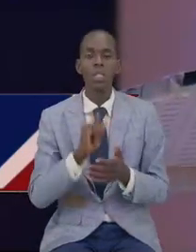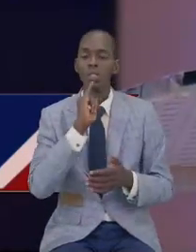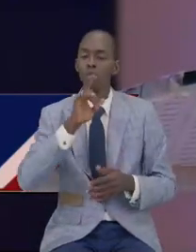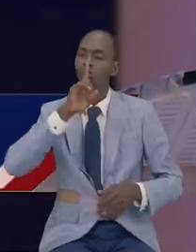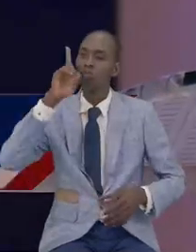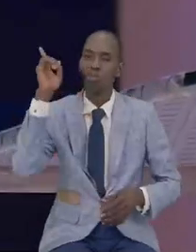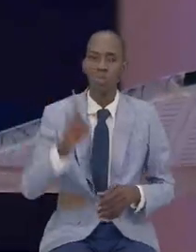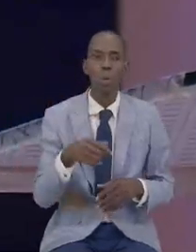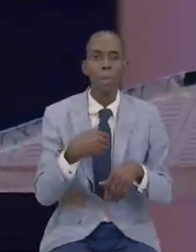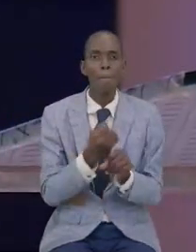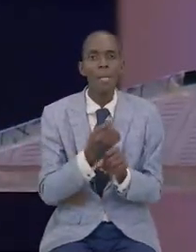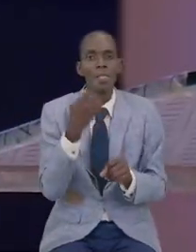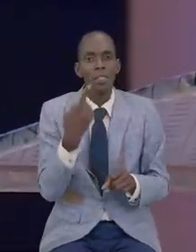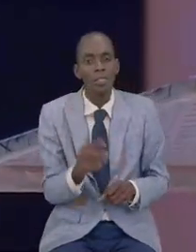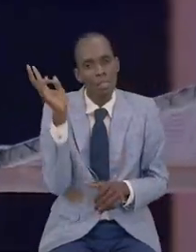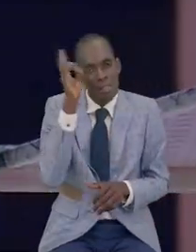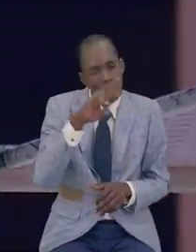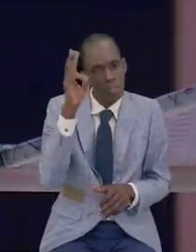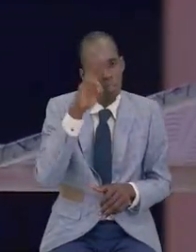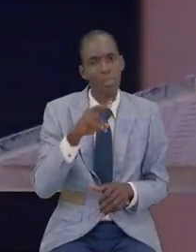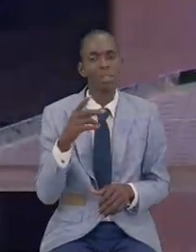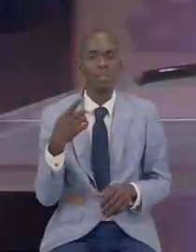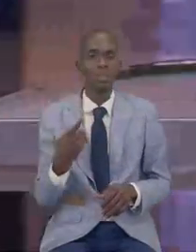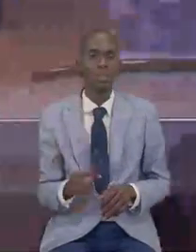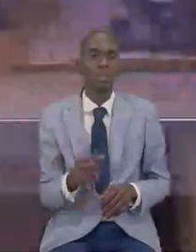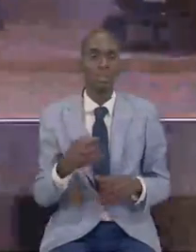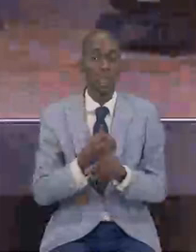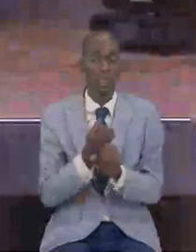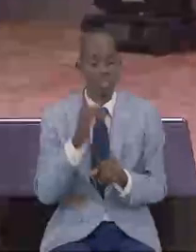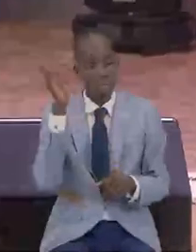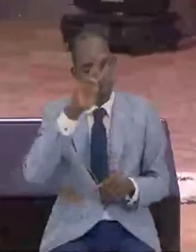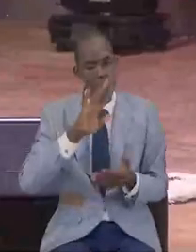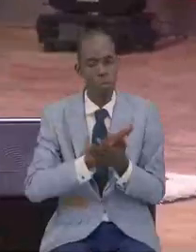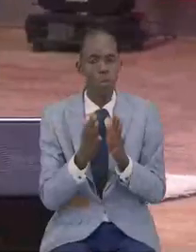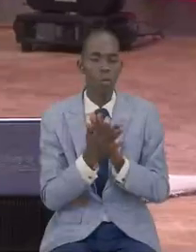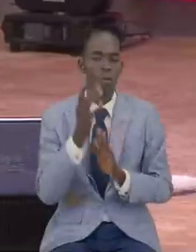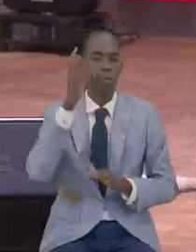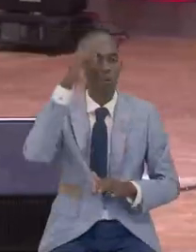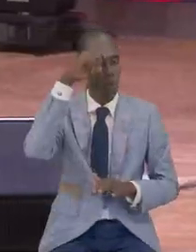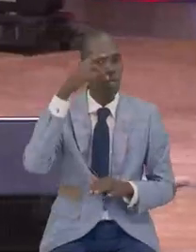qui est parfait et qui rend sage l'ignorant.